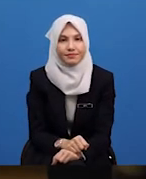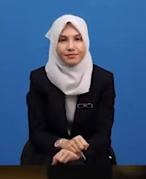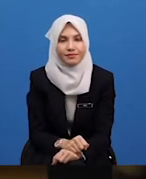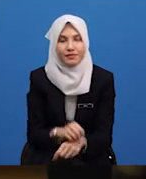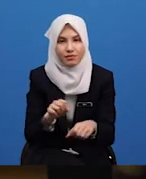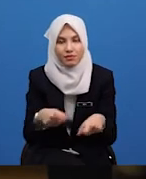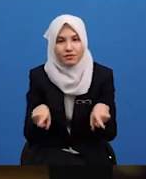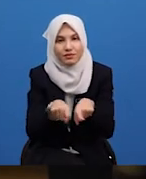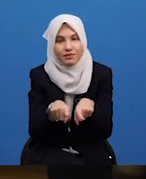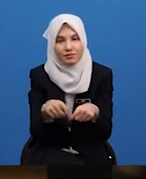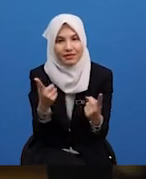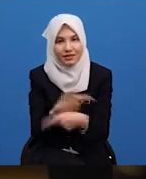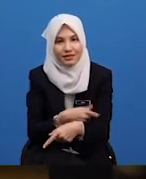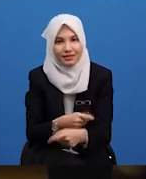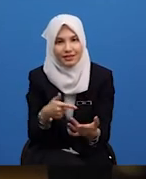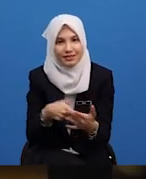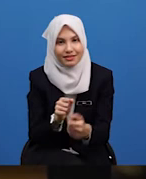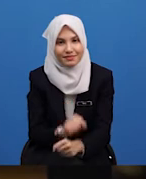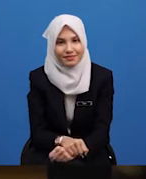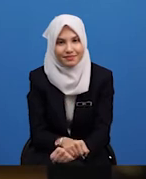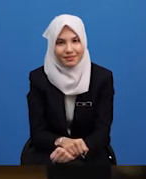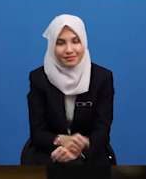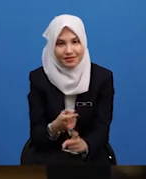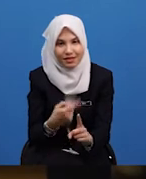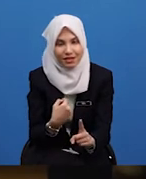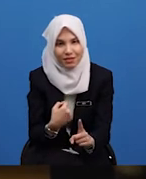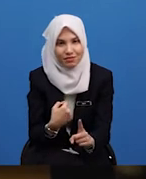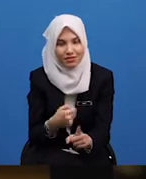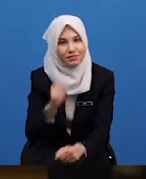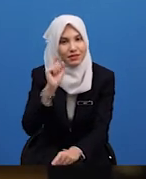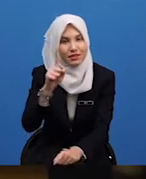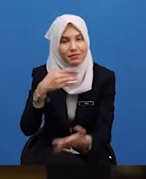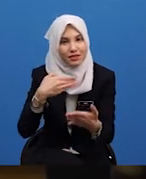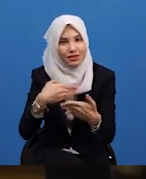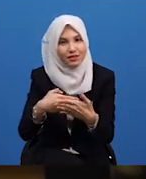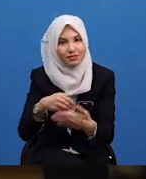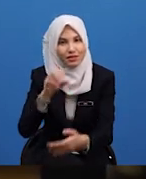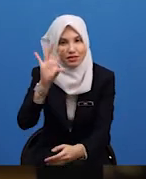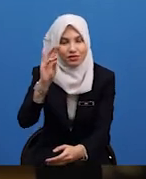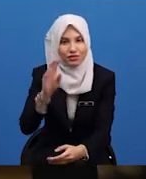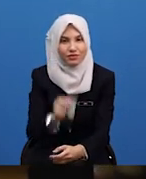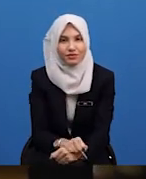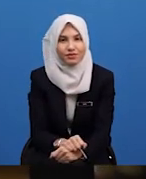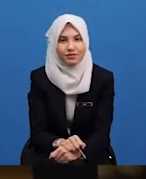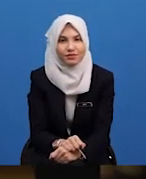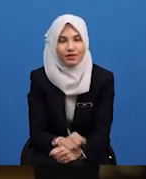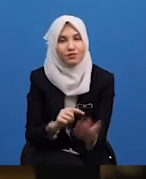sama-sama melakukan latihan ini? Daripada posisi pertama sehingga posisi ketujuh, kemudian kembali kepada posisi